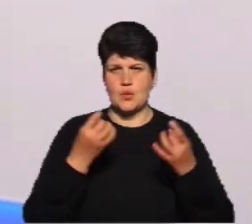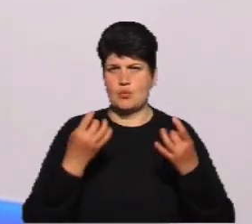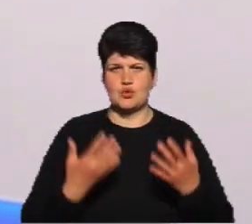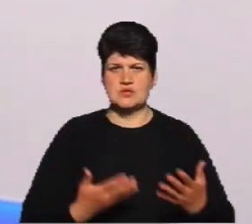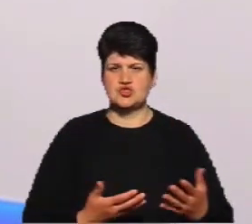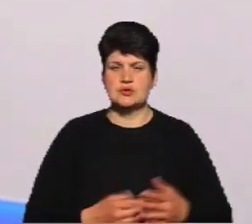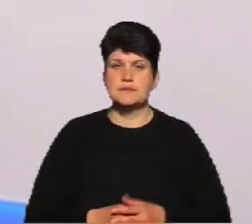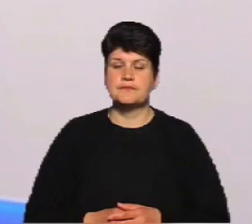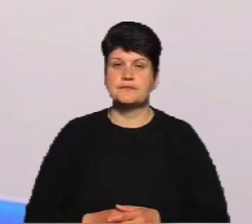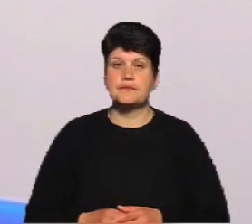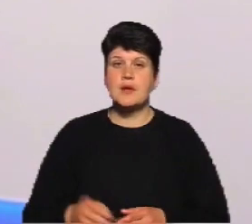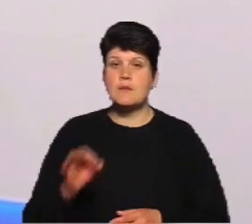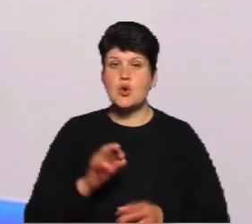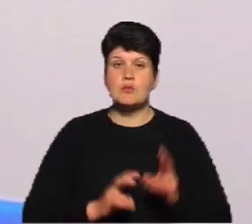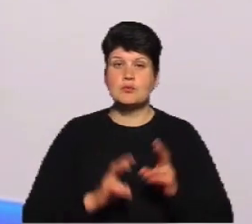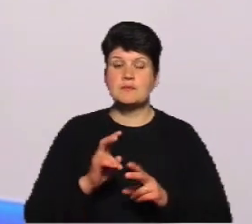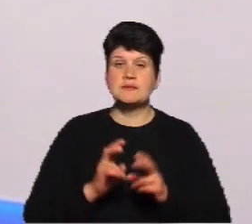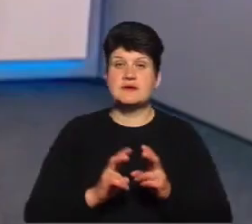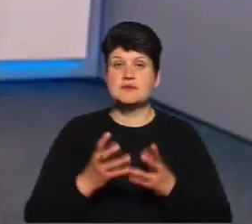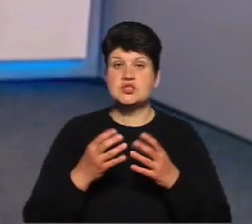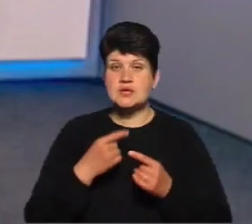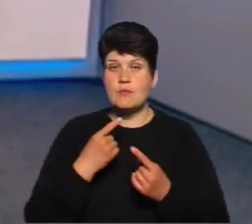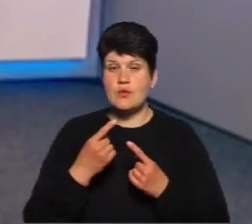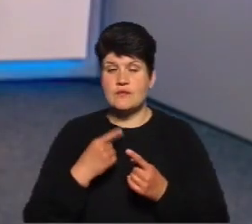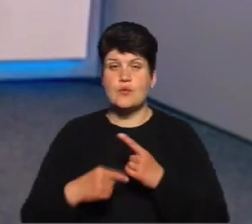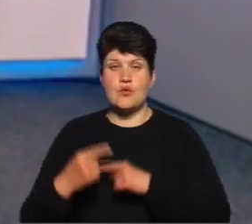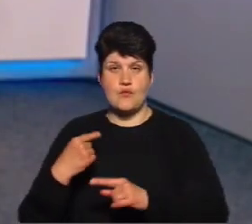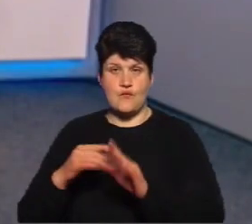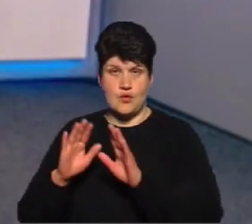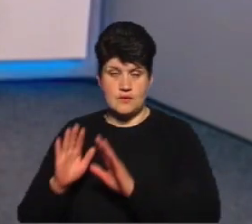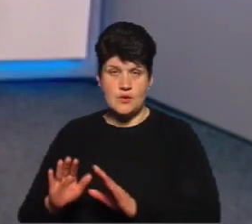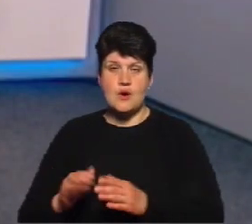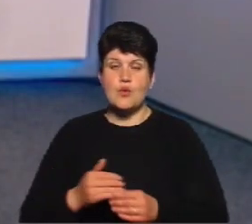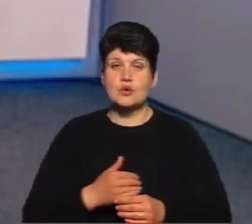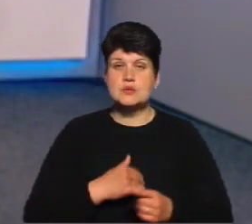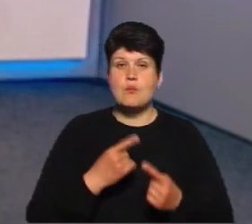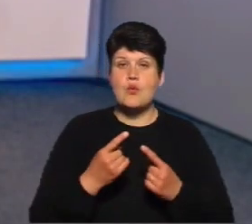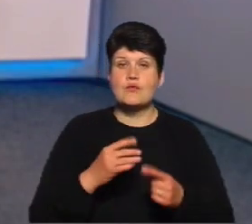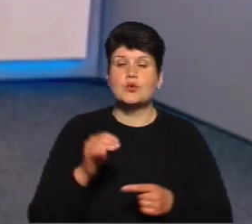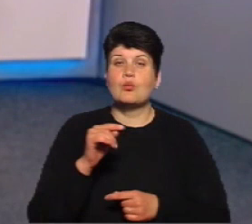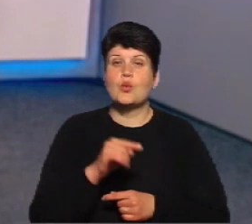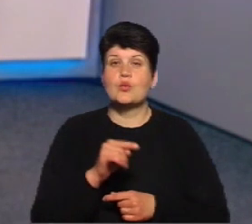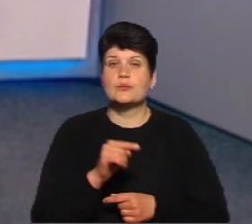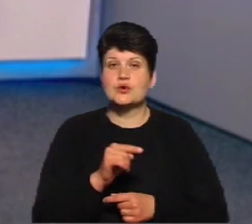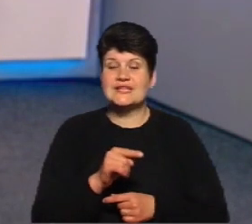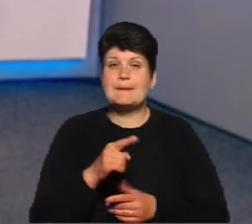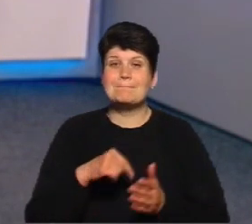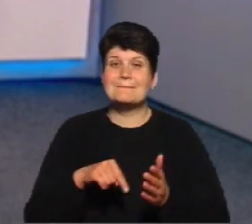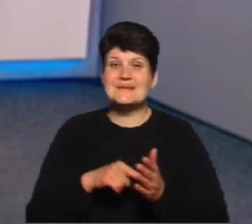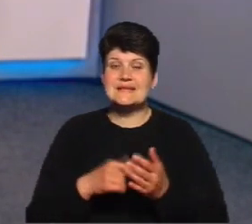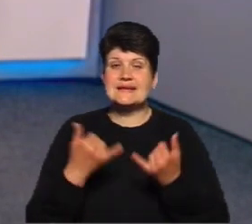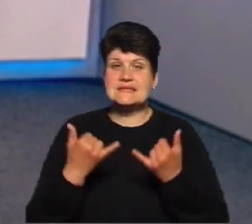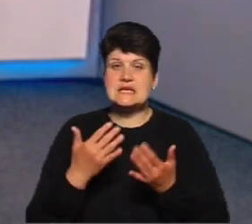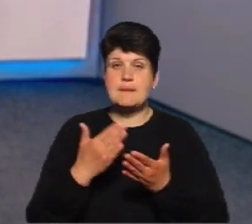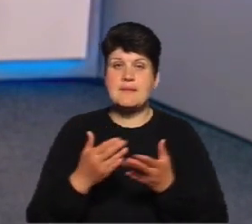Про промислове підприємство, якщо буде час, ми ще повернемося, поговоримо. Хочеться поговорити про ті міста, які зараз мають потребу